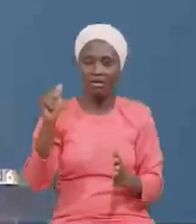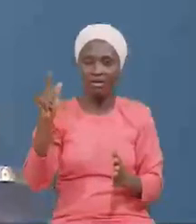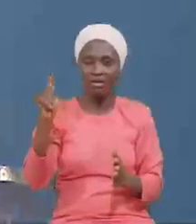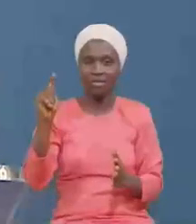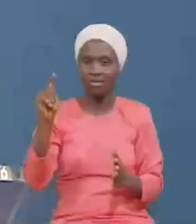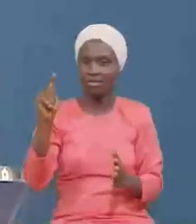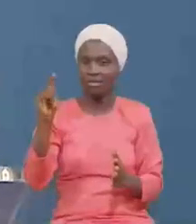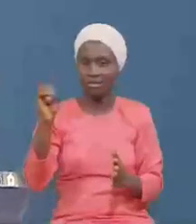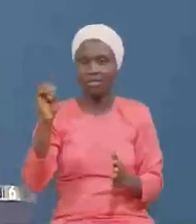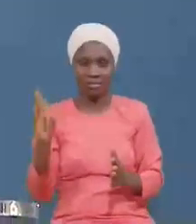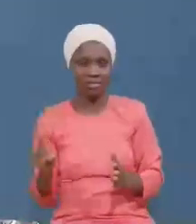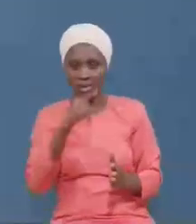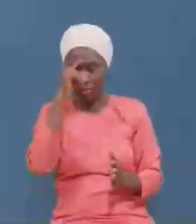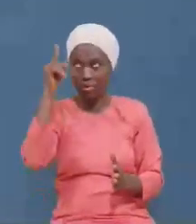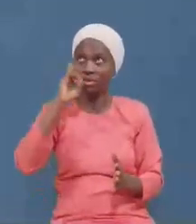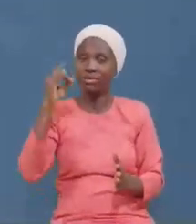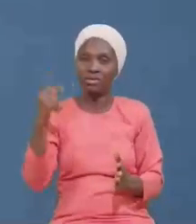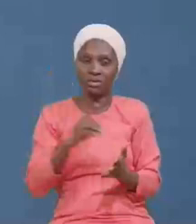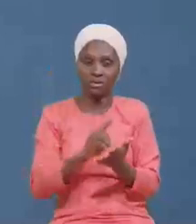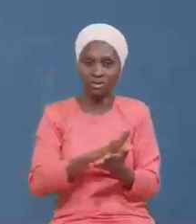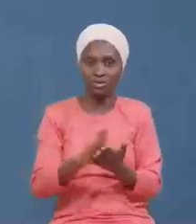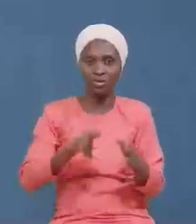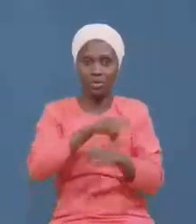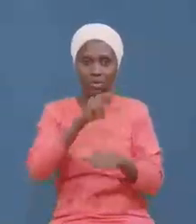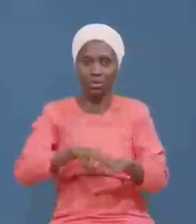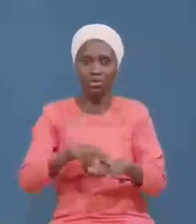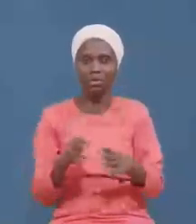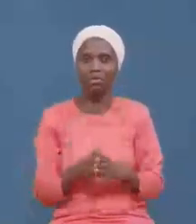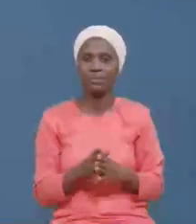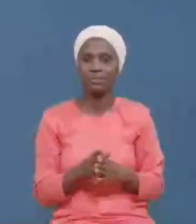Parce qu'il est surnaturel.